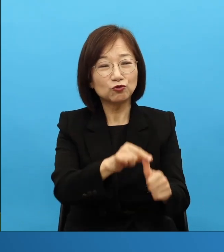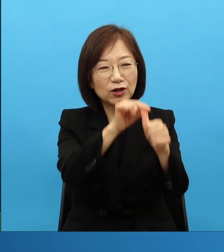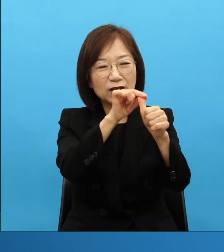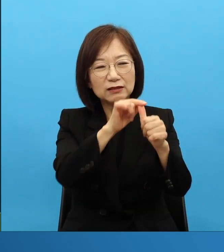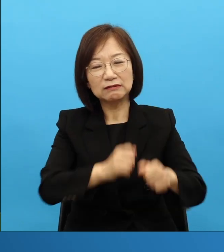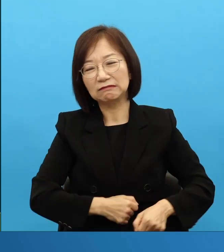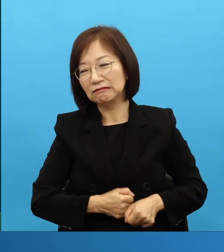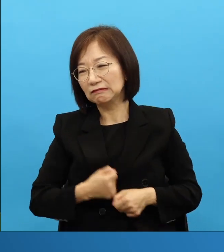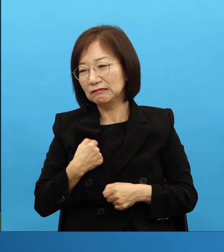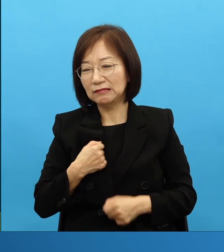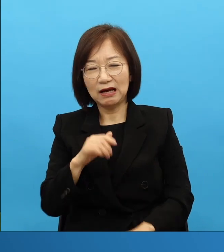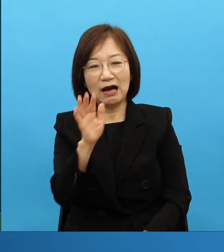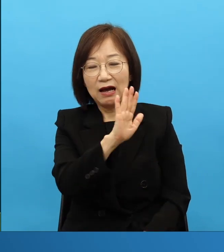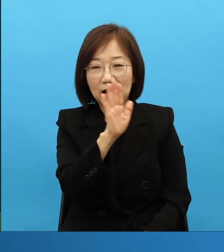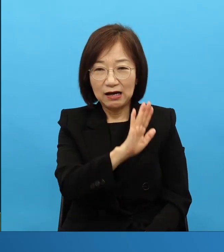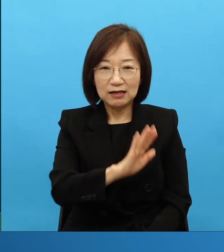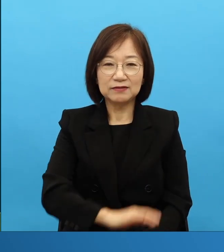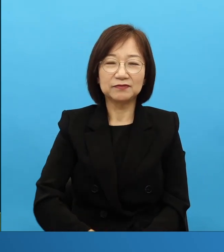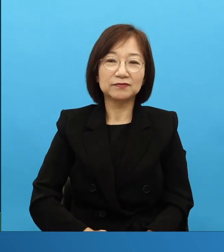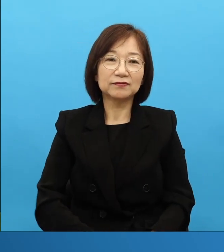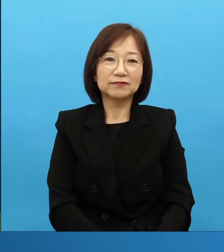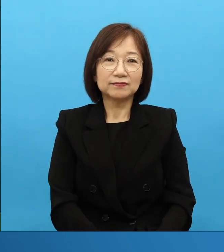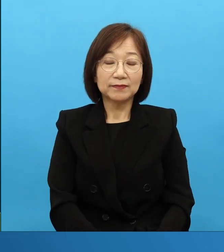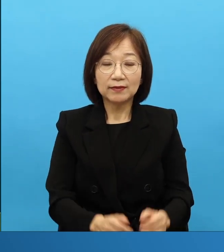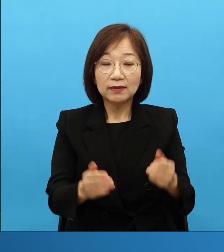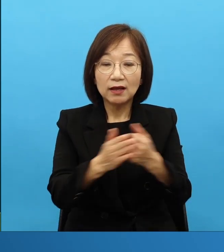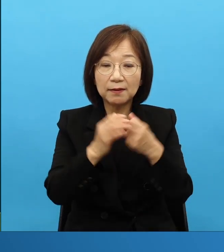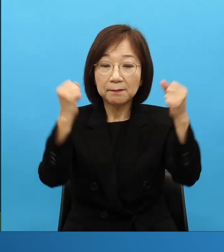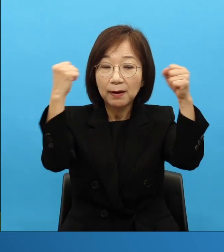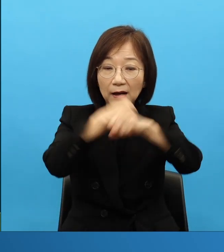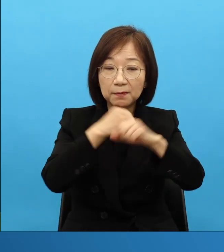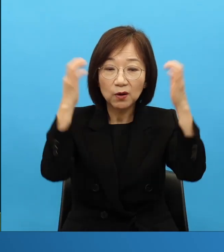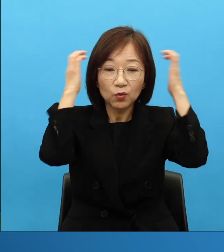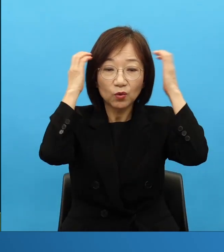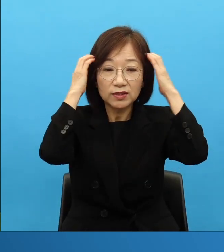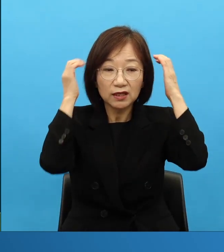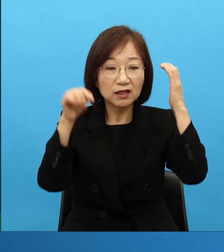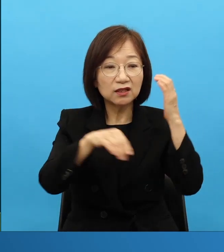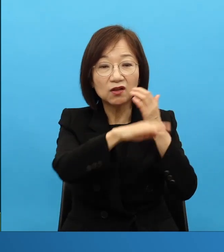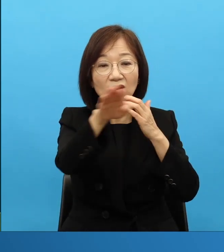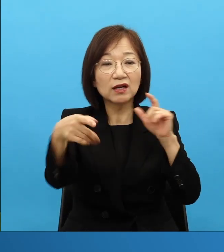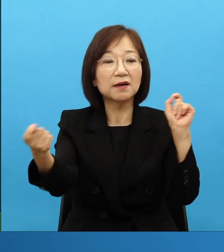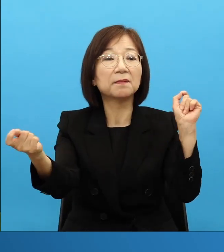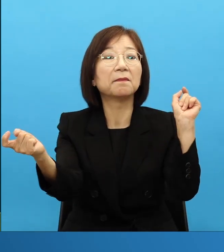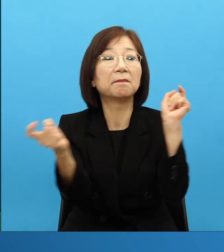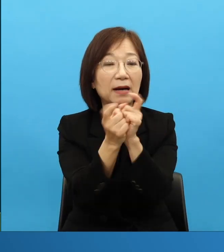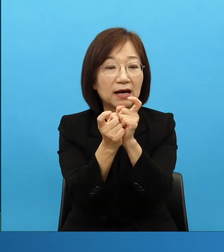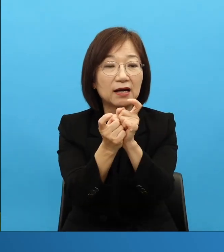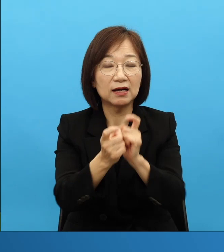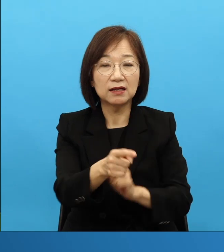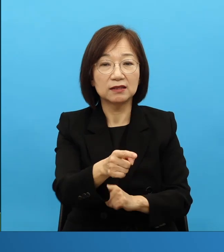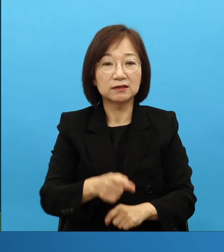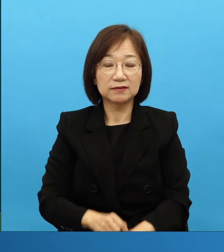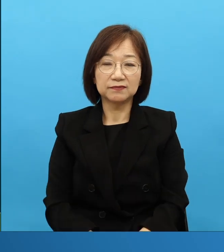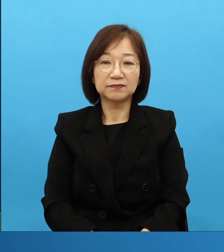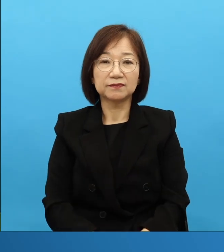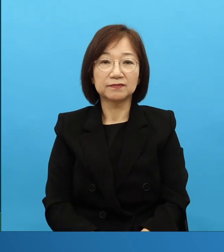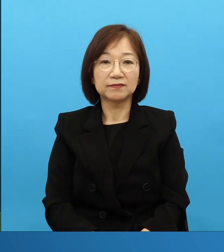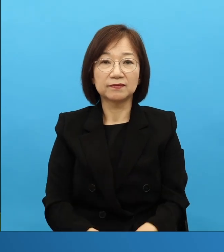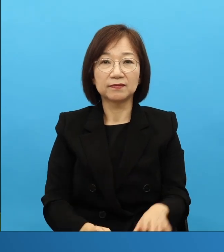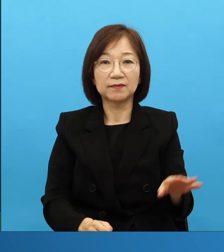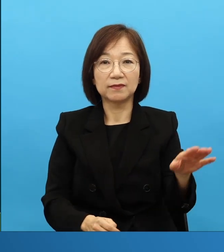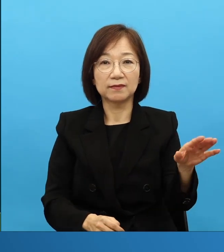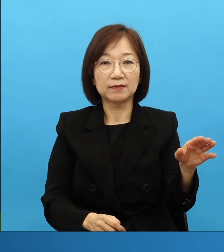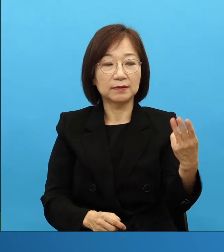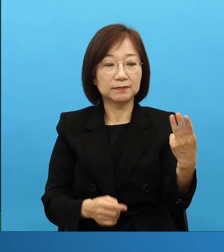people. 그래서 파멸과 고생이 너희 앞에 있지 않냐. And that's why ruin and misery mark their ways.